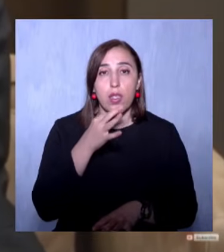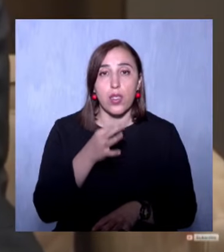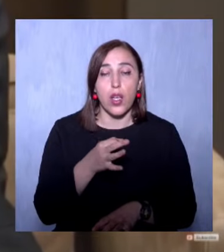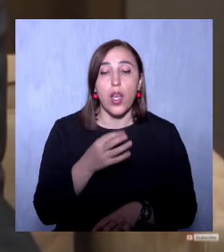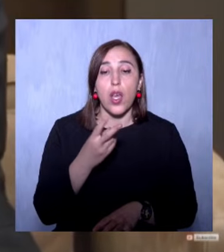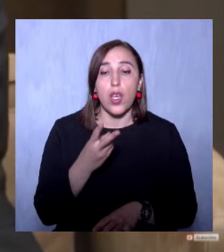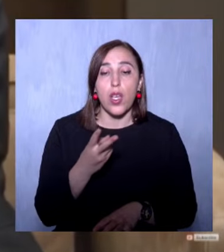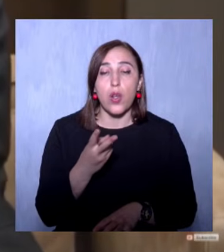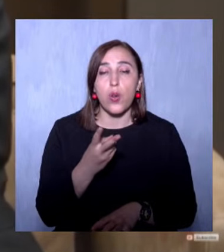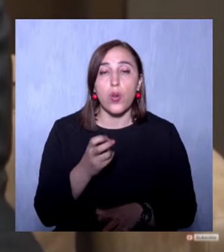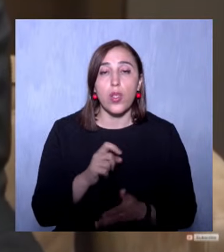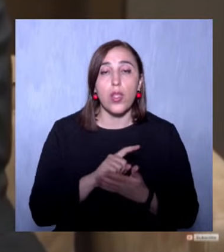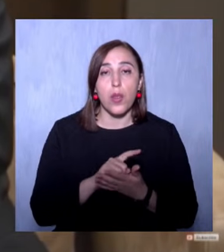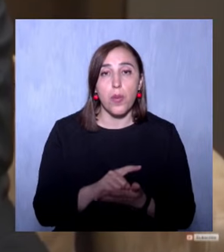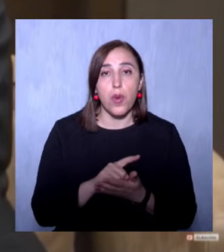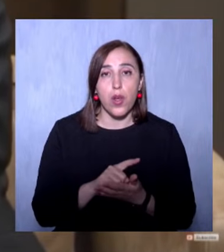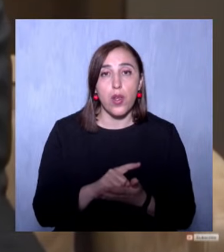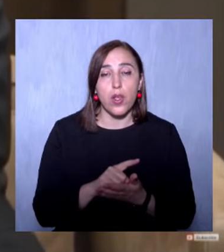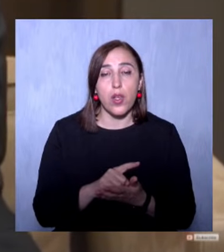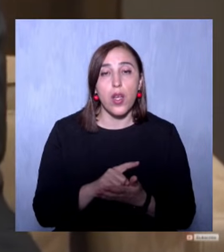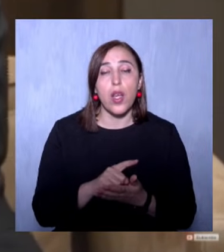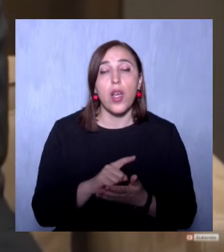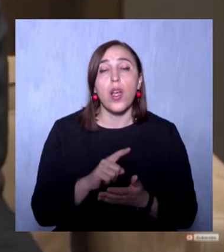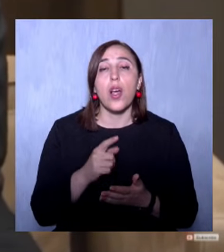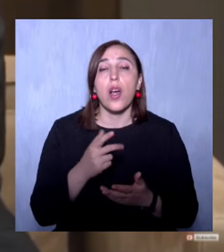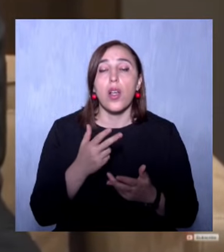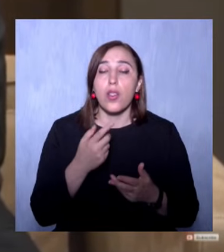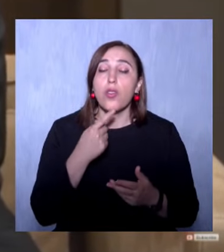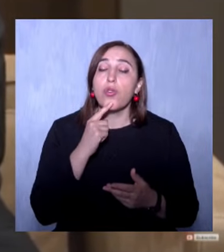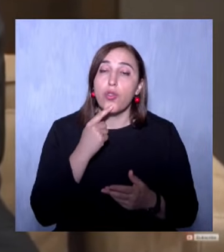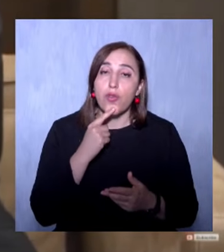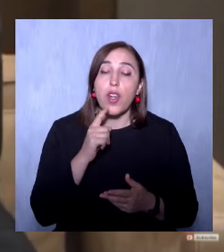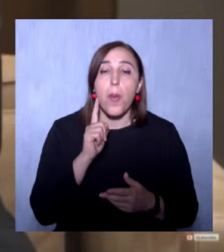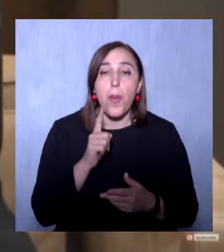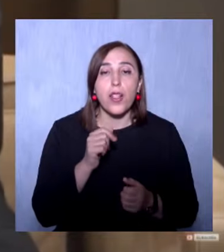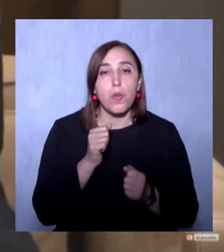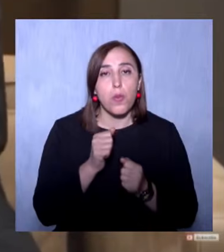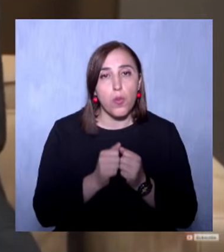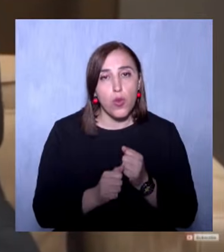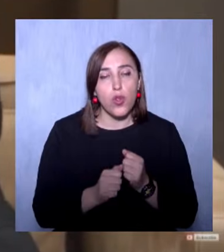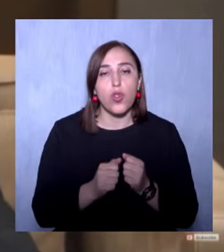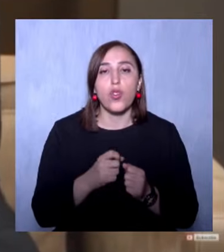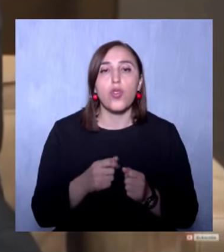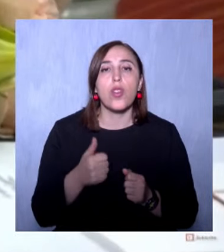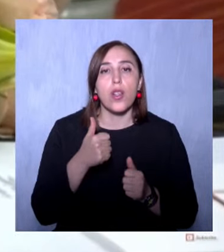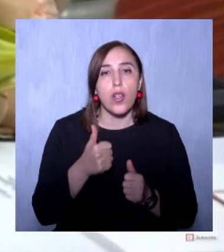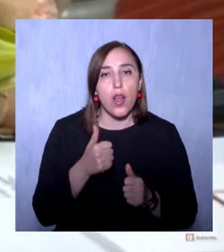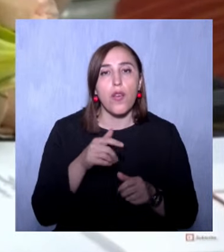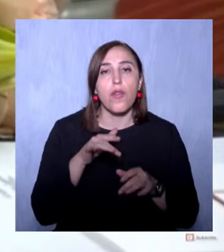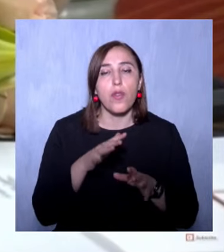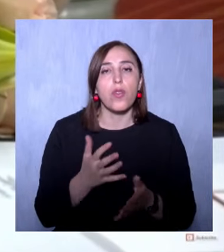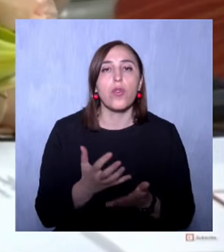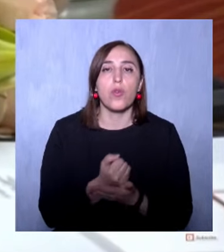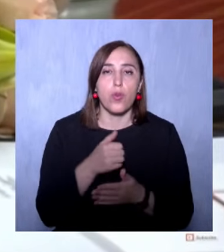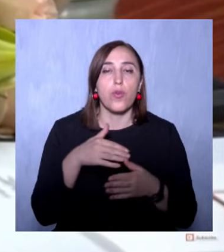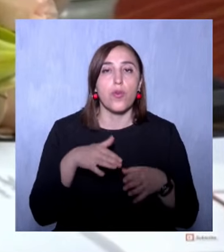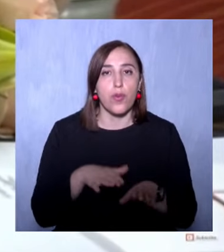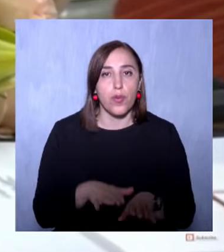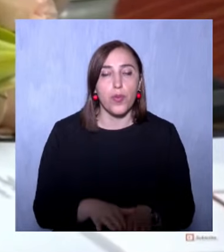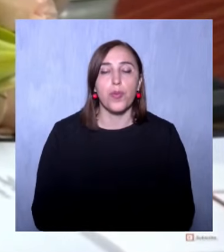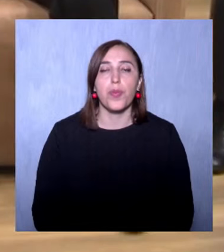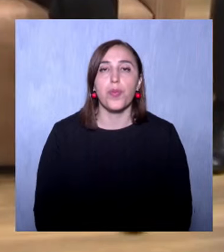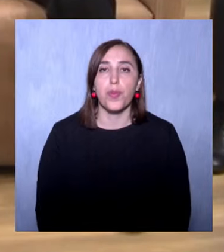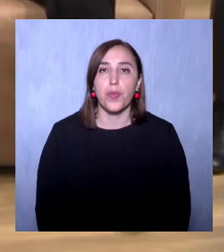թե երկկողմ բանակցությունները երբեմն բարդ են անցնում, սակայն միշտ հաջողվում է դրական լուծումներ գտնել։